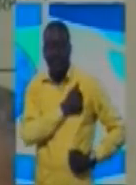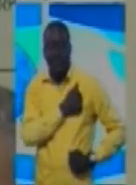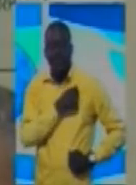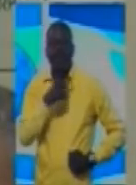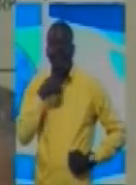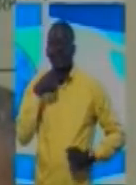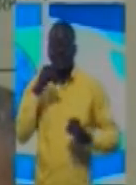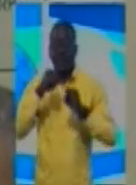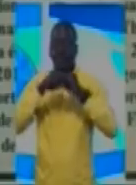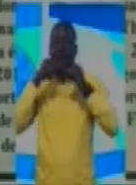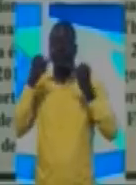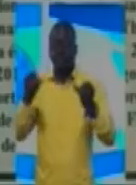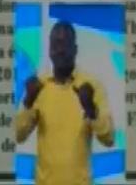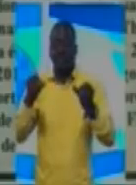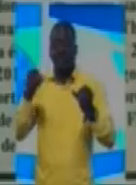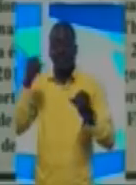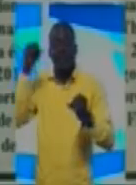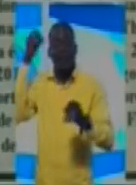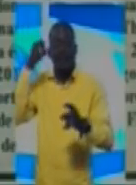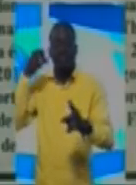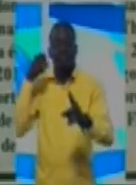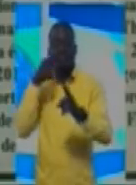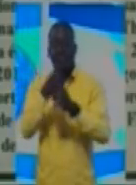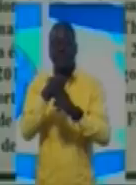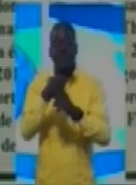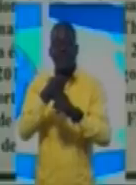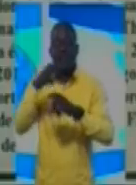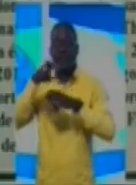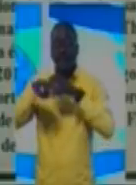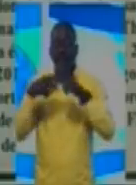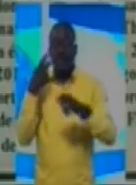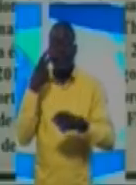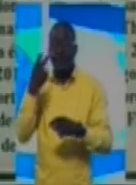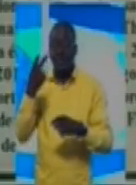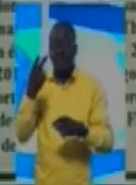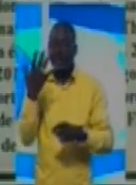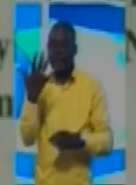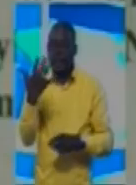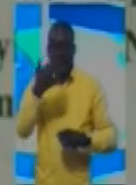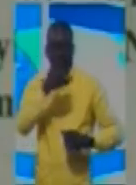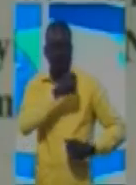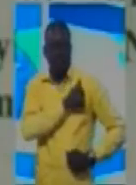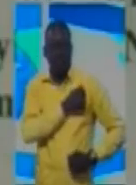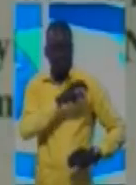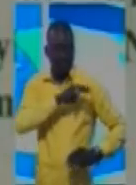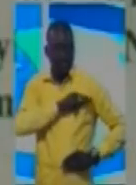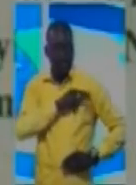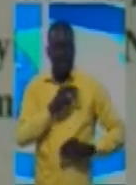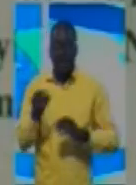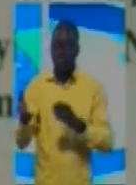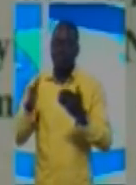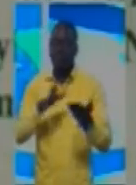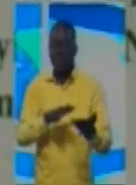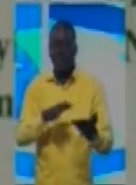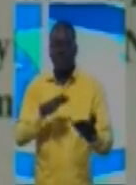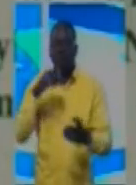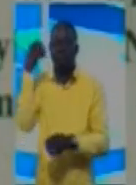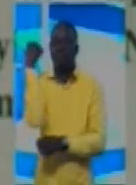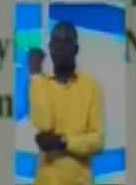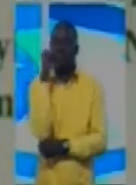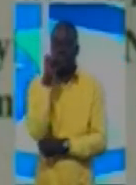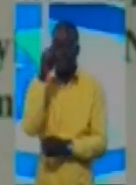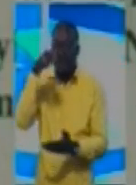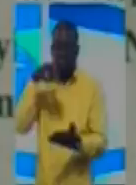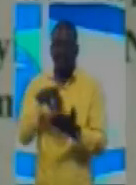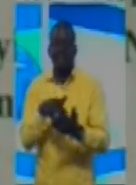Pays, qui indique que suite à l'attaque d'une patrouille qui a vu 5 militaires tués, des éléments se sont un peu rebellés contre leur